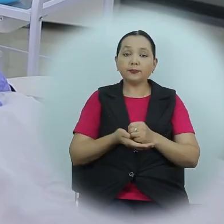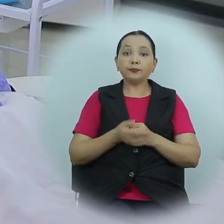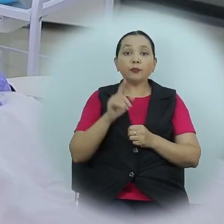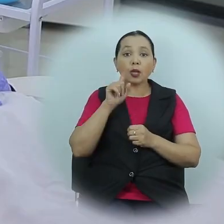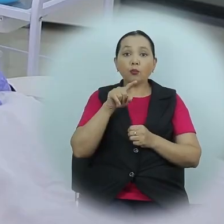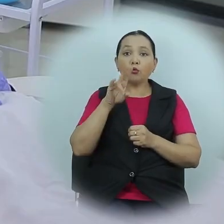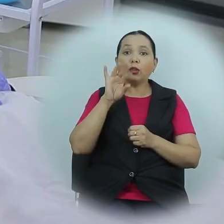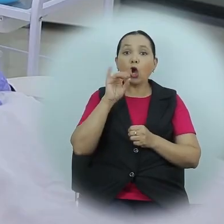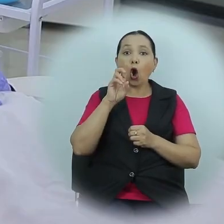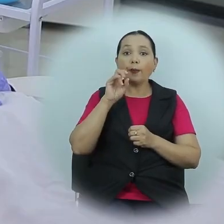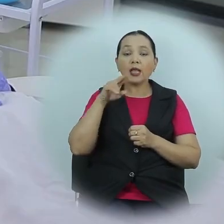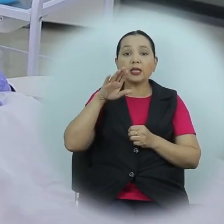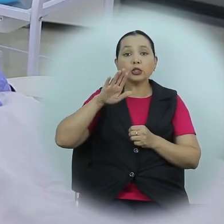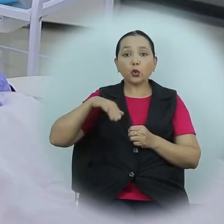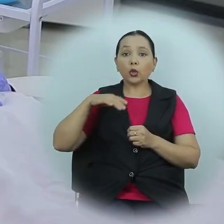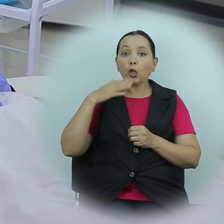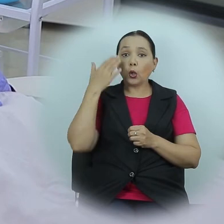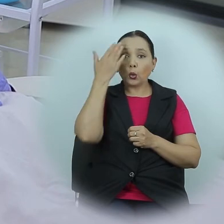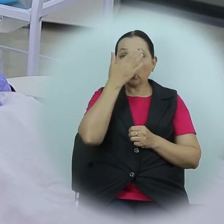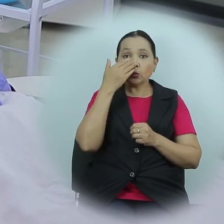Bu niqobdan so'ng yuz yuvilmaydi.